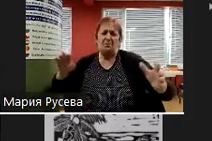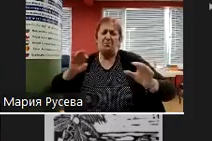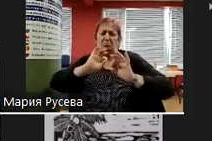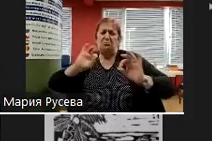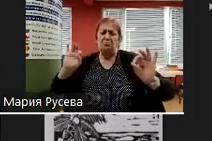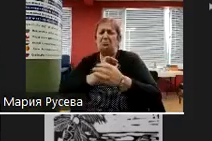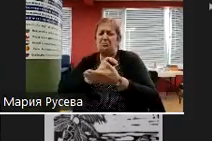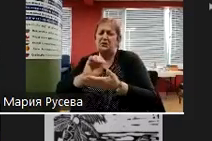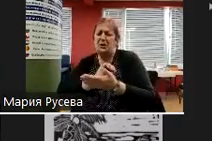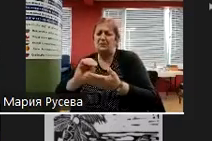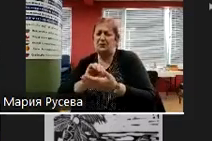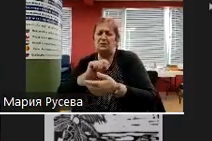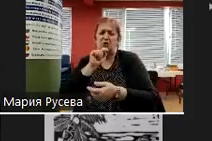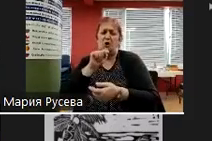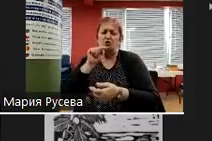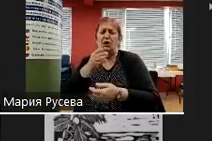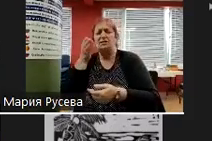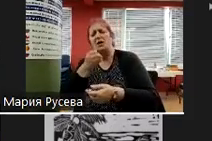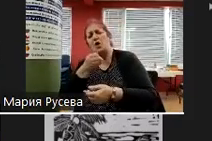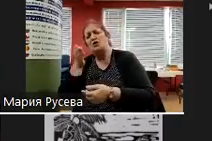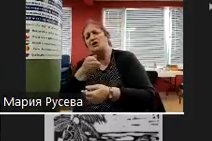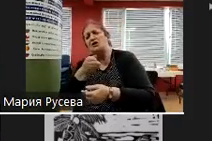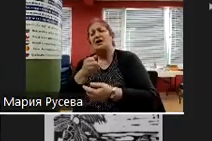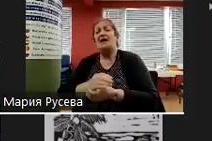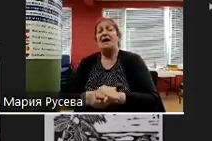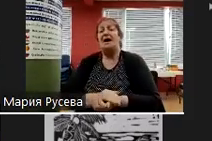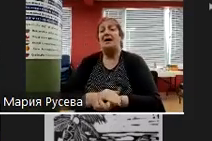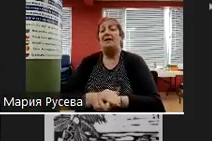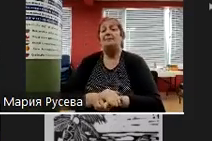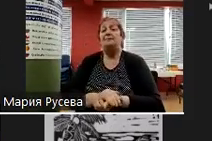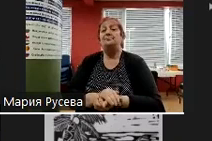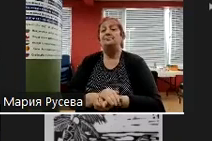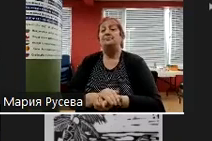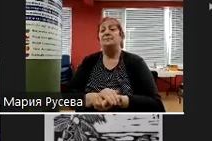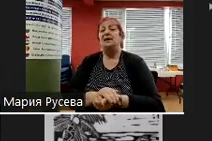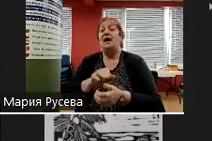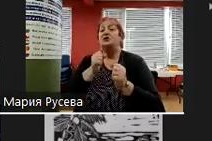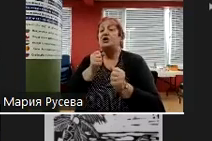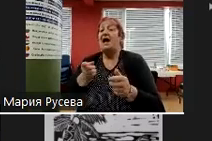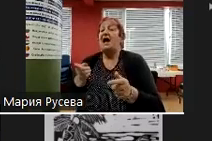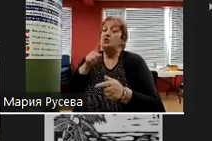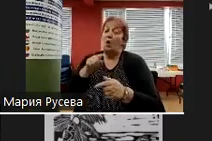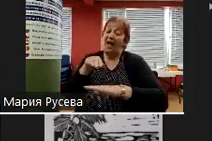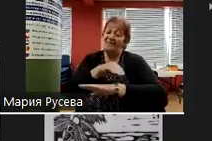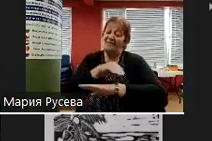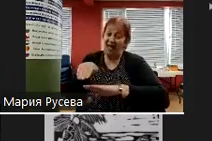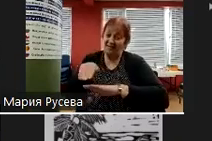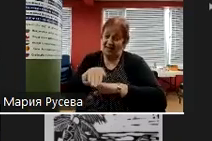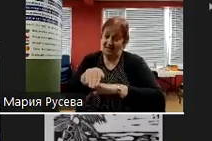HTTP, вече точки, наклонена, две наклонени черти, чак тогава името на адреса,